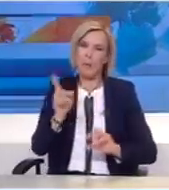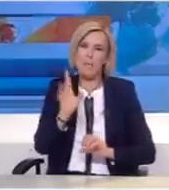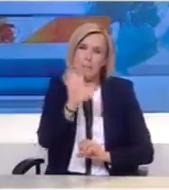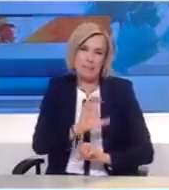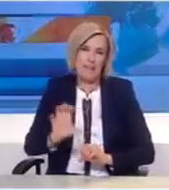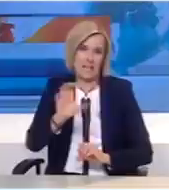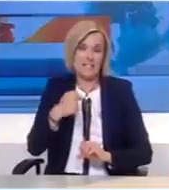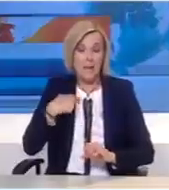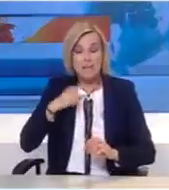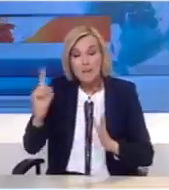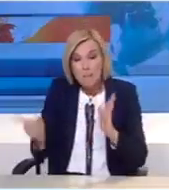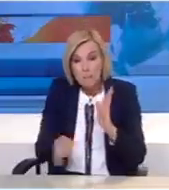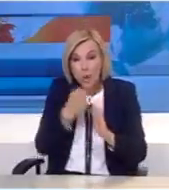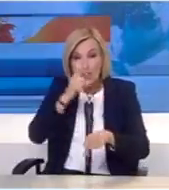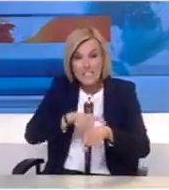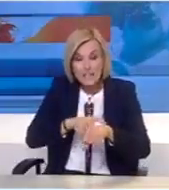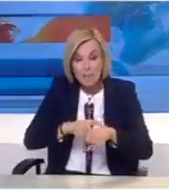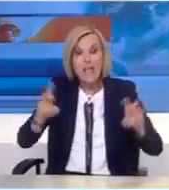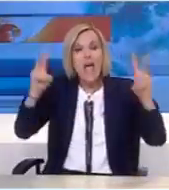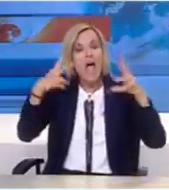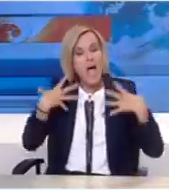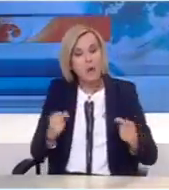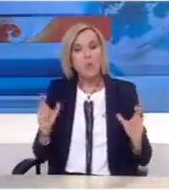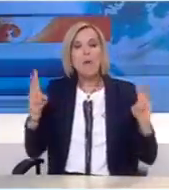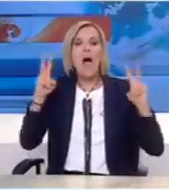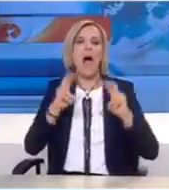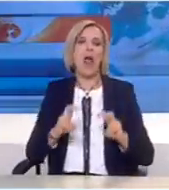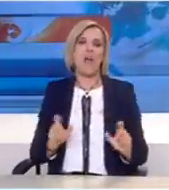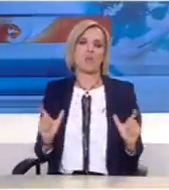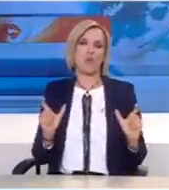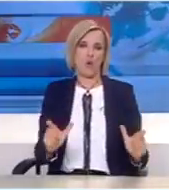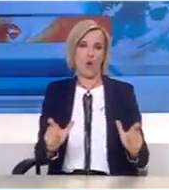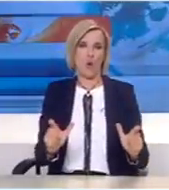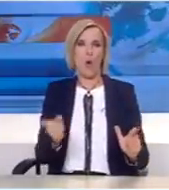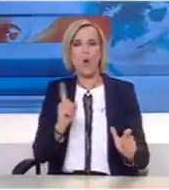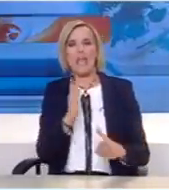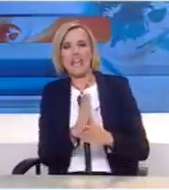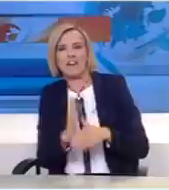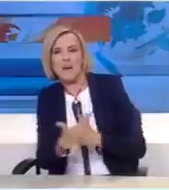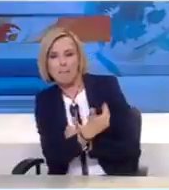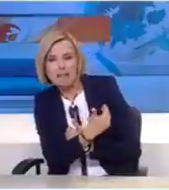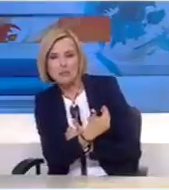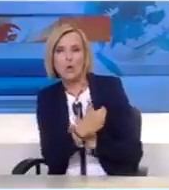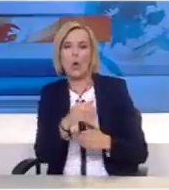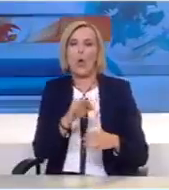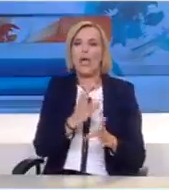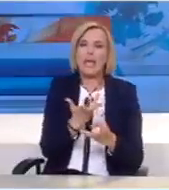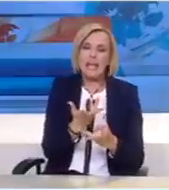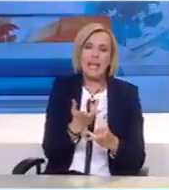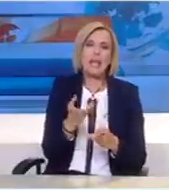στιγμή ελέγχουμε στα δυτικά προάστια την κατάσταση. Δεν υπήρχαν από πίσω πόρτες και άλλες πόρτες που μπαίνουν